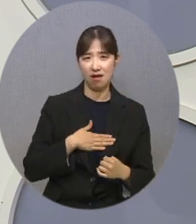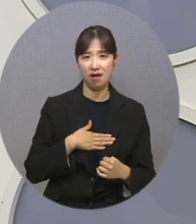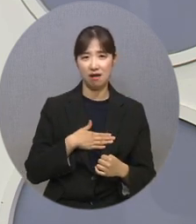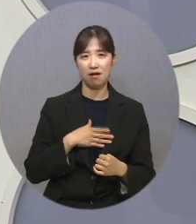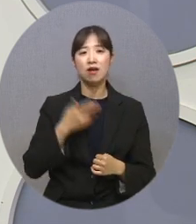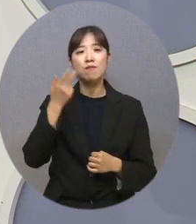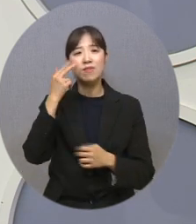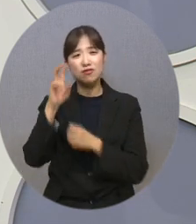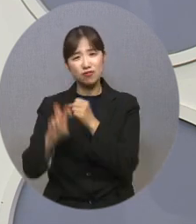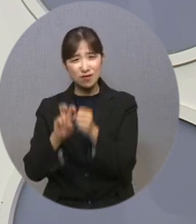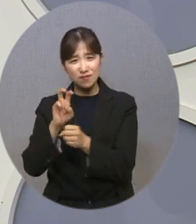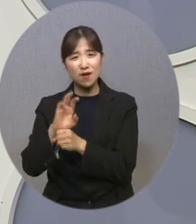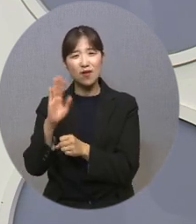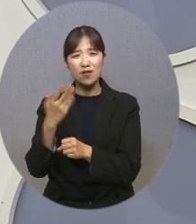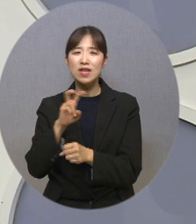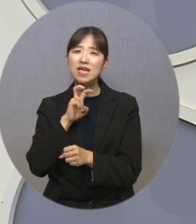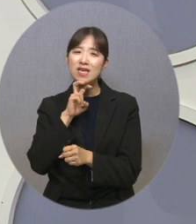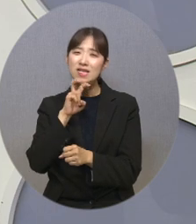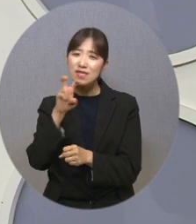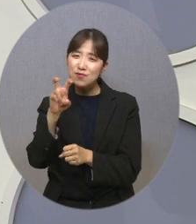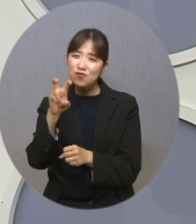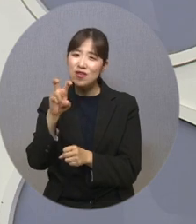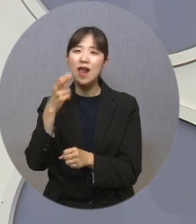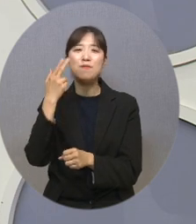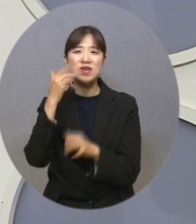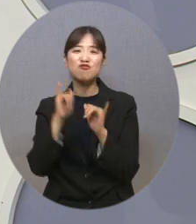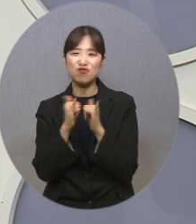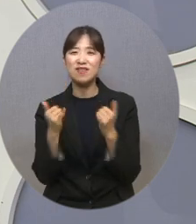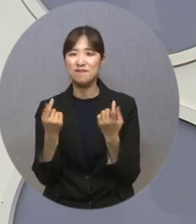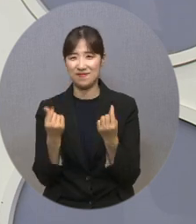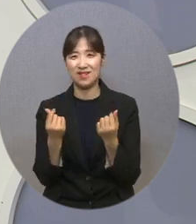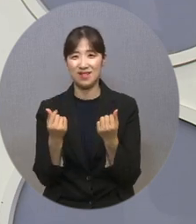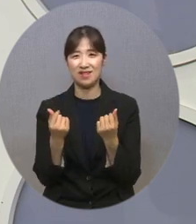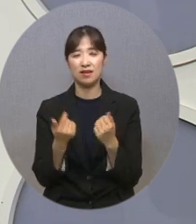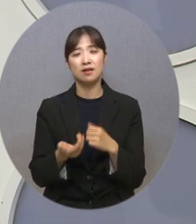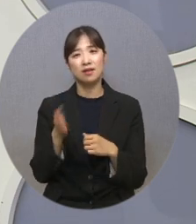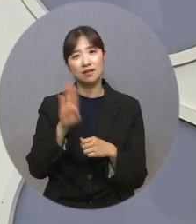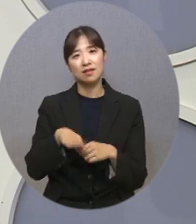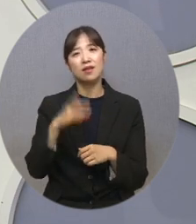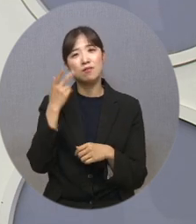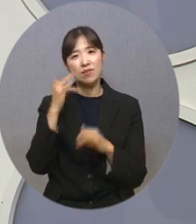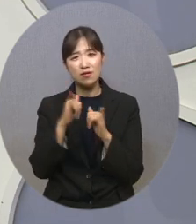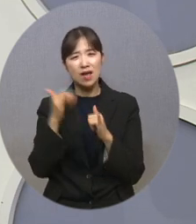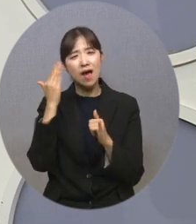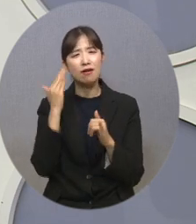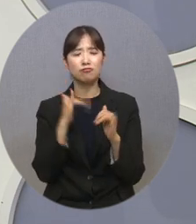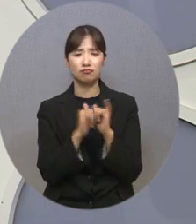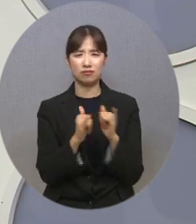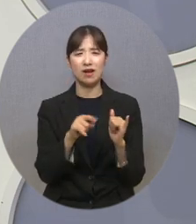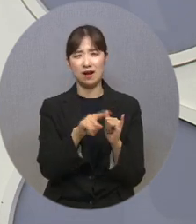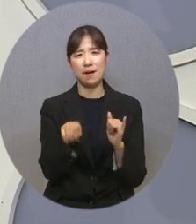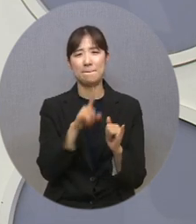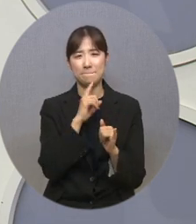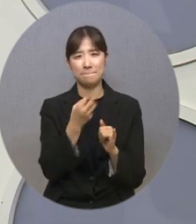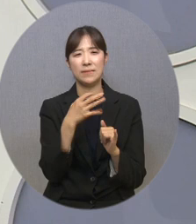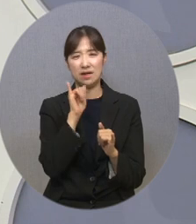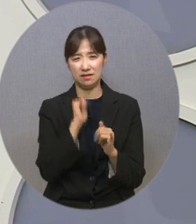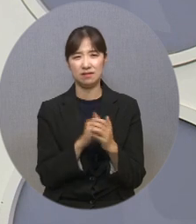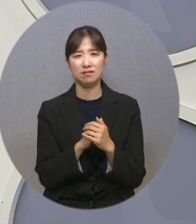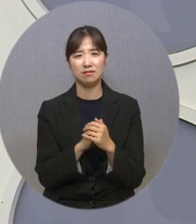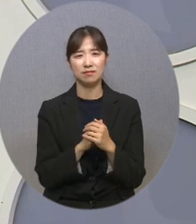20년 생활하면은 20살 정도짜리 미국인으로 보면 될 겁니다. 근데 미국에서 우리 한국인들이 한 얘기가 있어요.